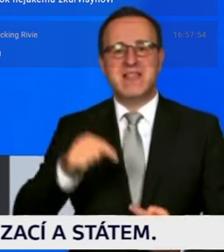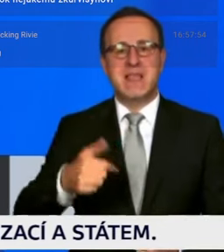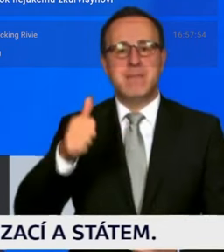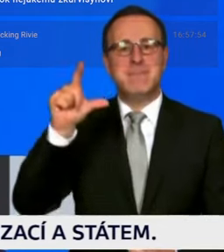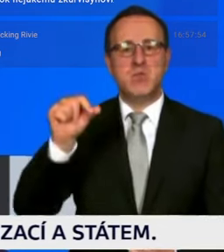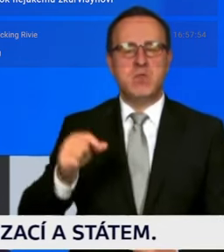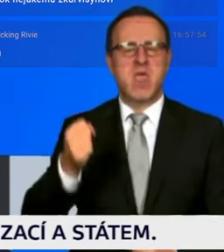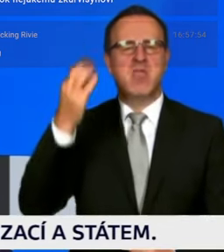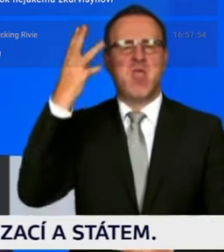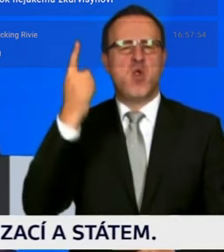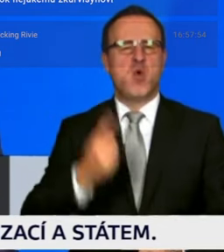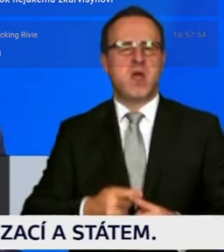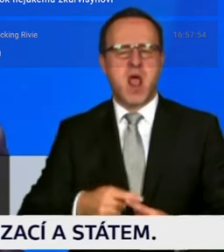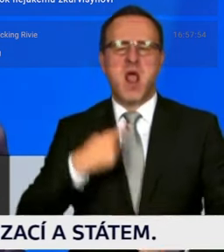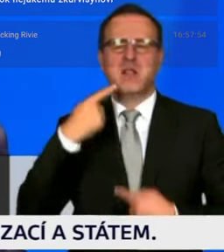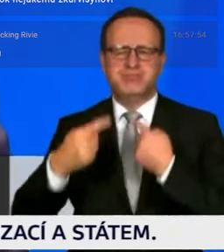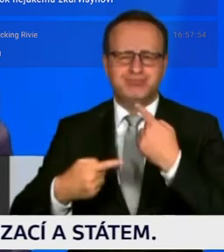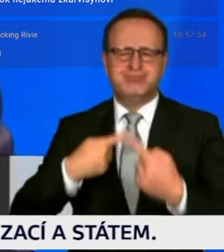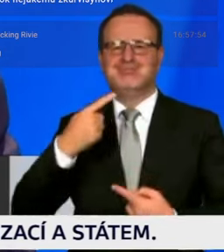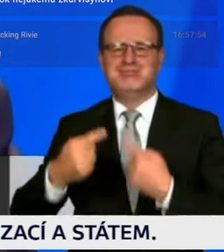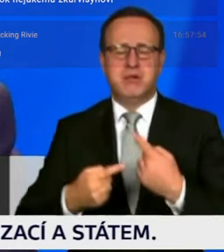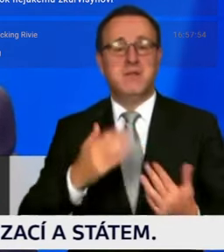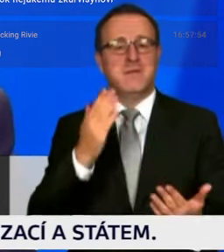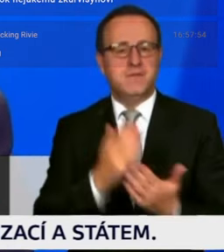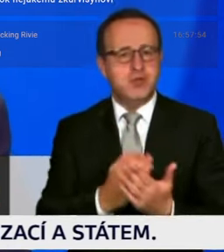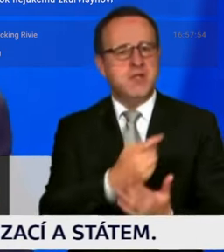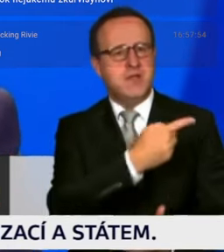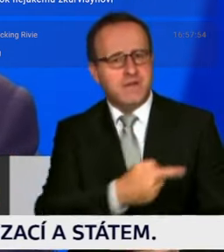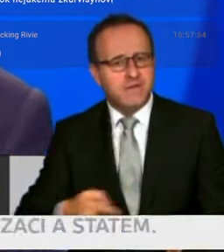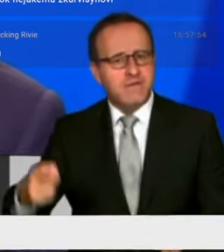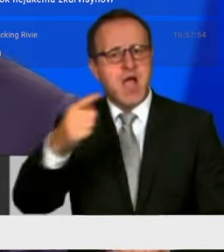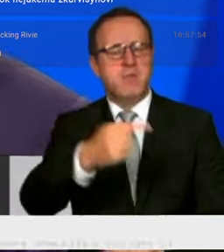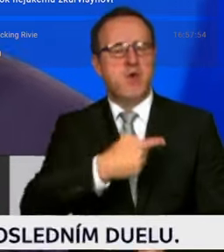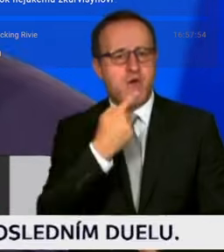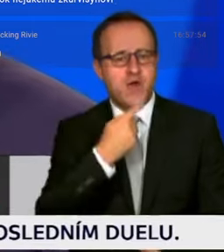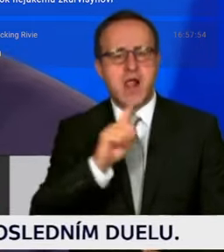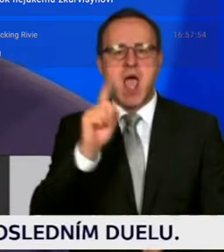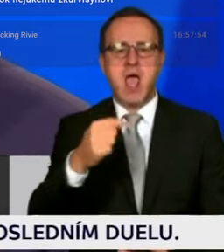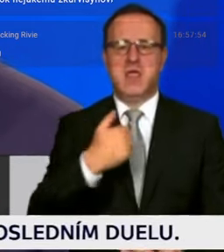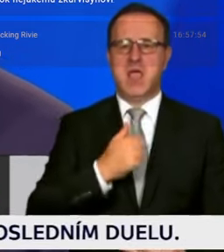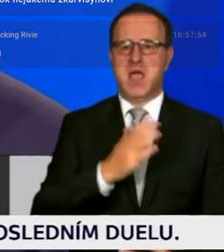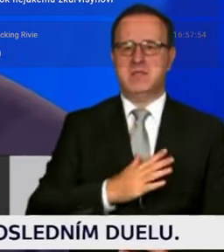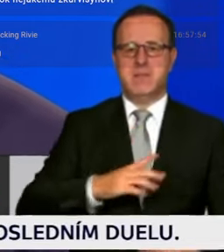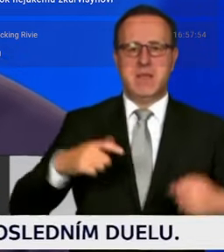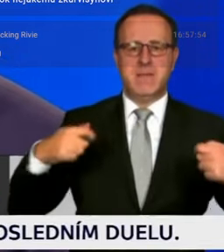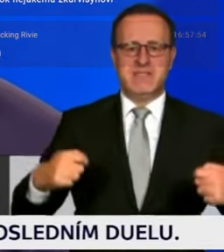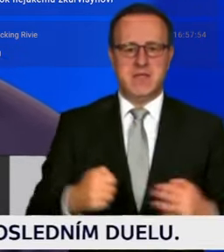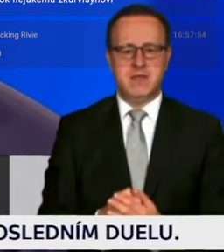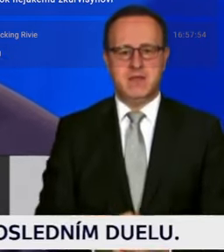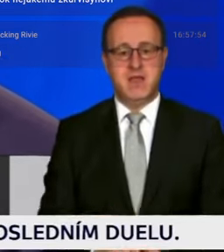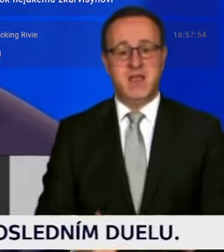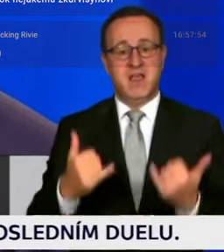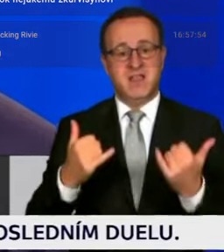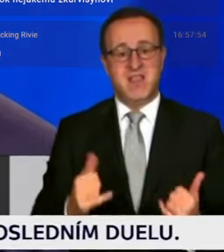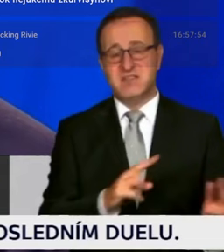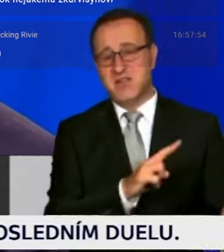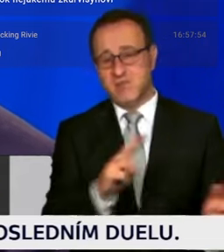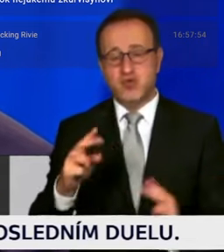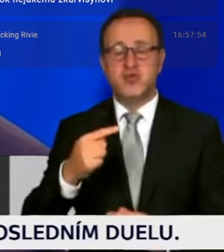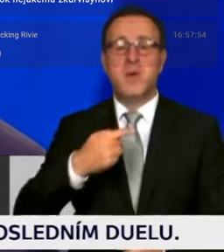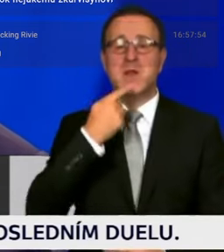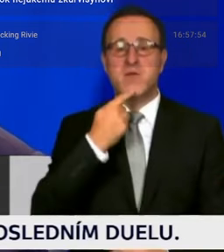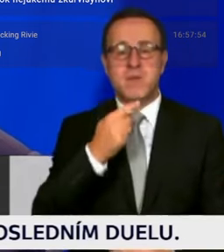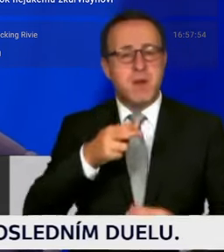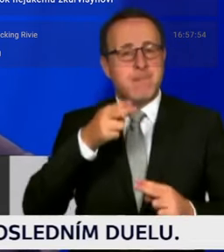už niekoľkokrát a vždy som vám hovoril o tom akým chcem byť prezidentom ale dnes sa možno prihovorím keďže je to